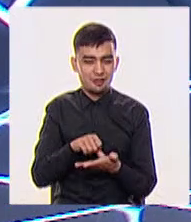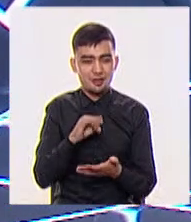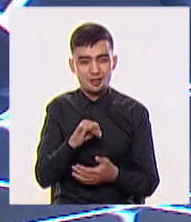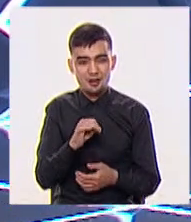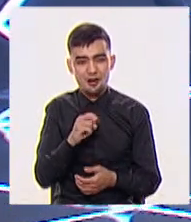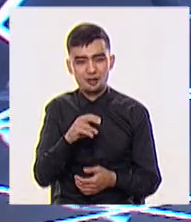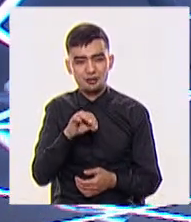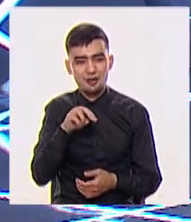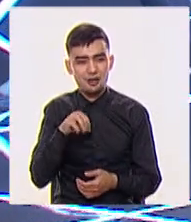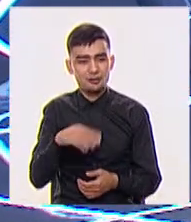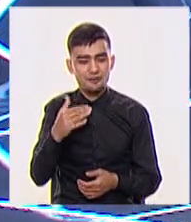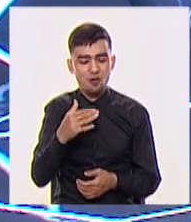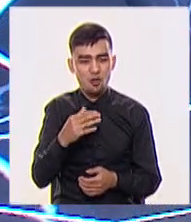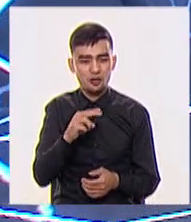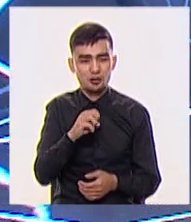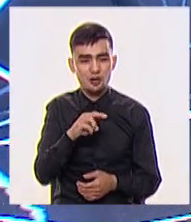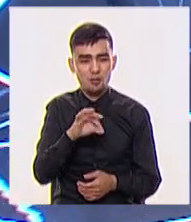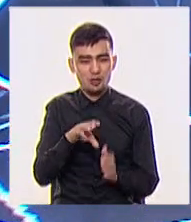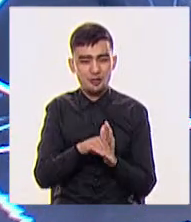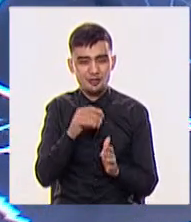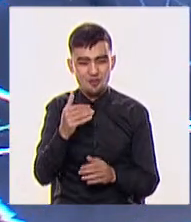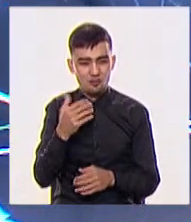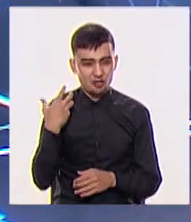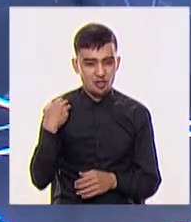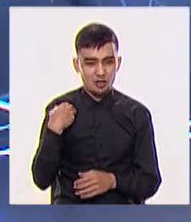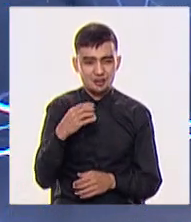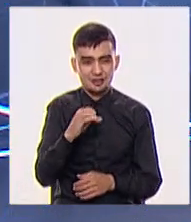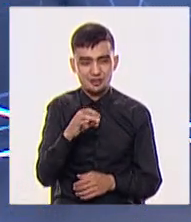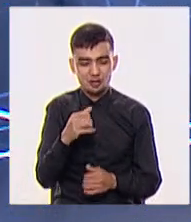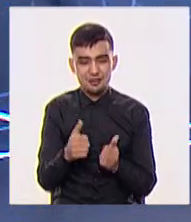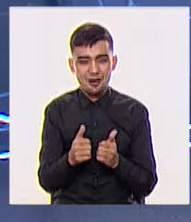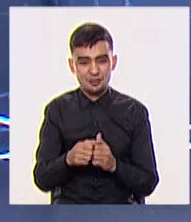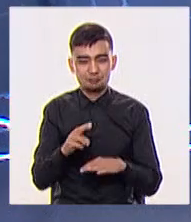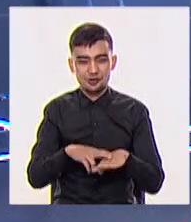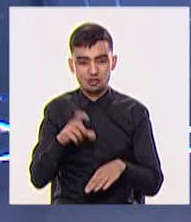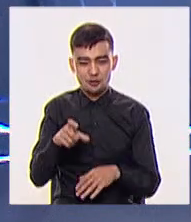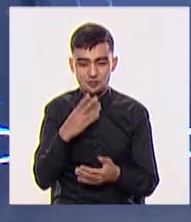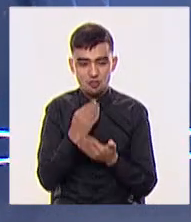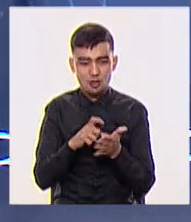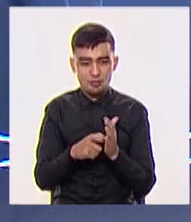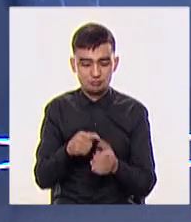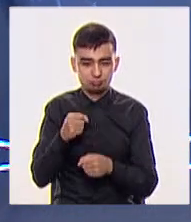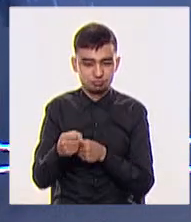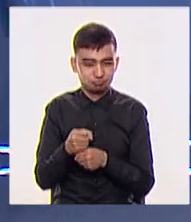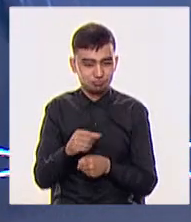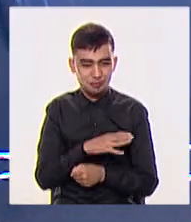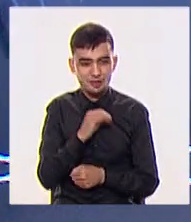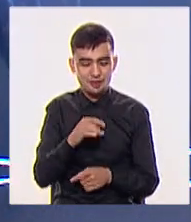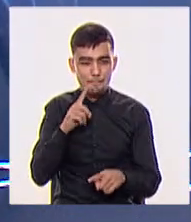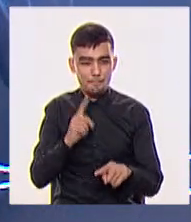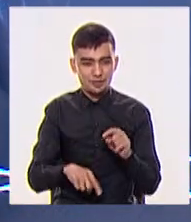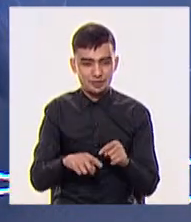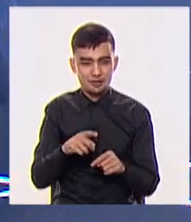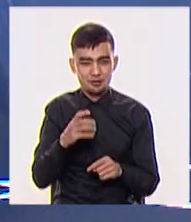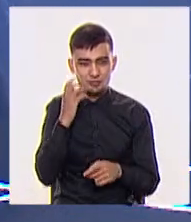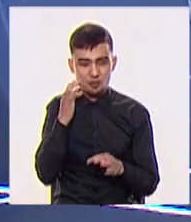әділет департаментінің бөлім басшысы Сержан Мұхамеджанов қарамағындағы инспекторды кабинетінде соққыға жыққанда дереу